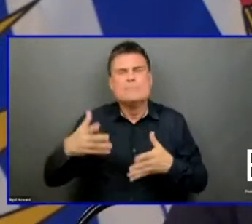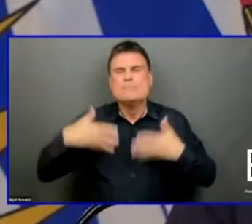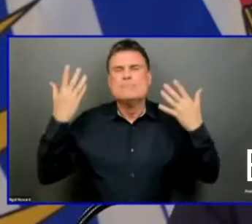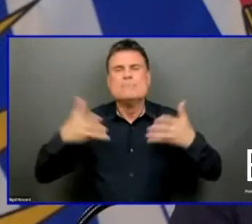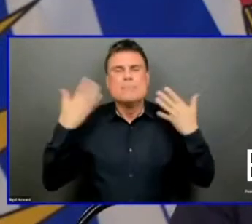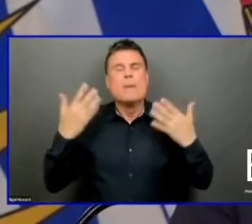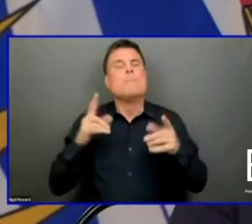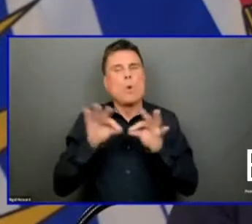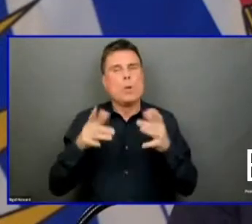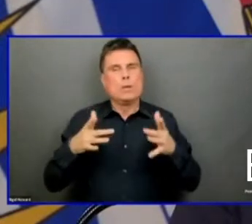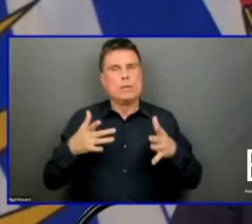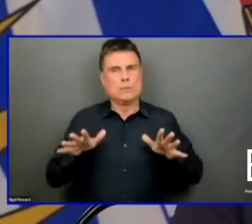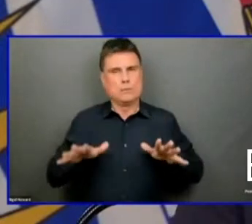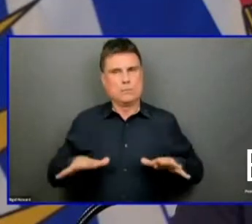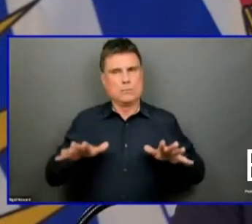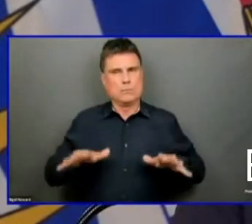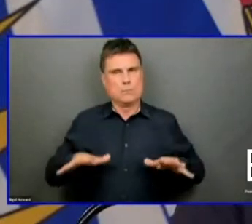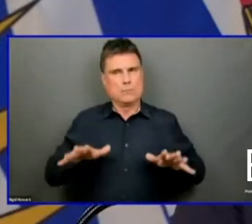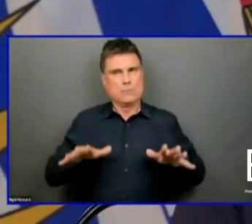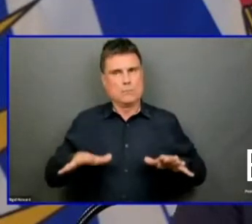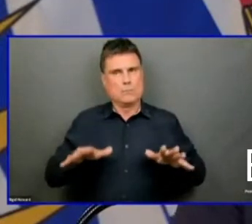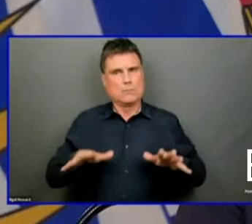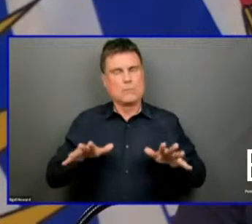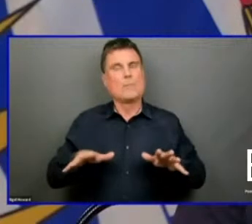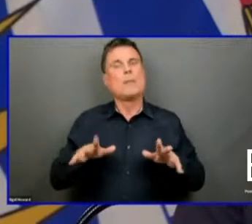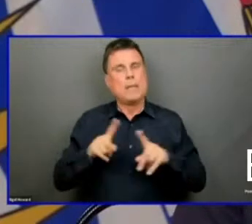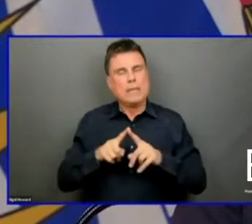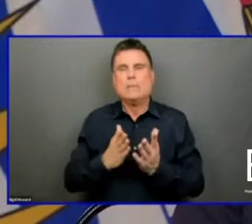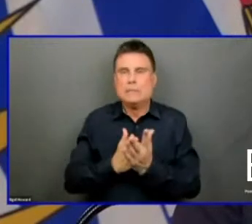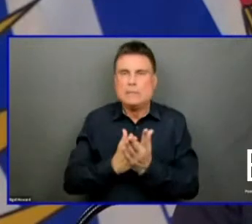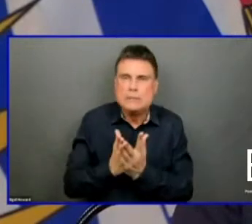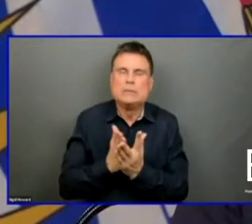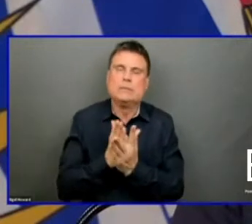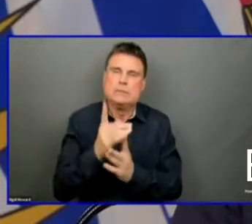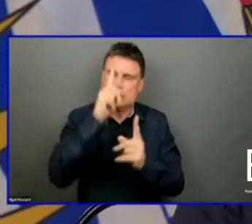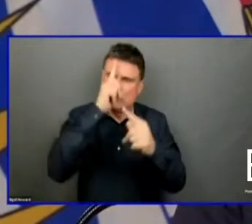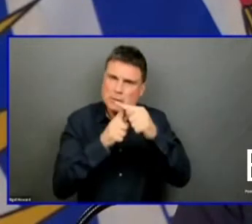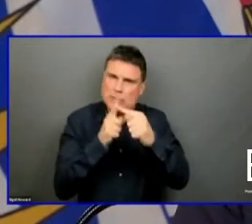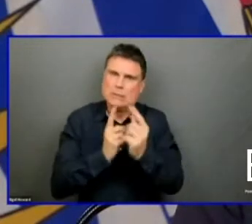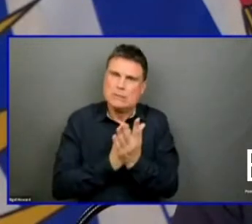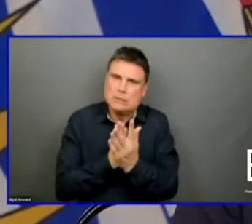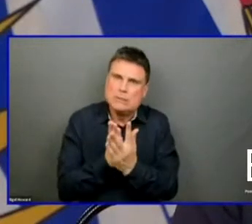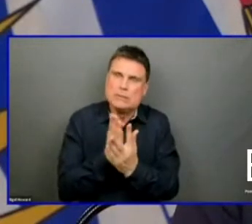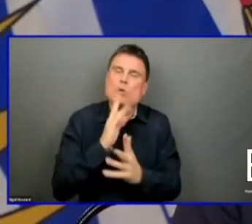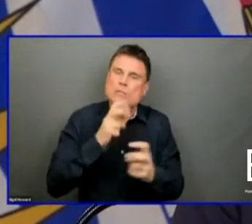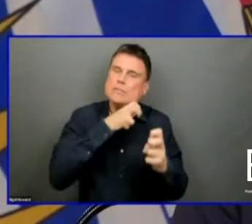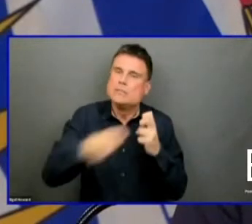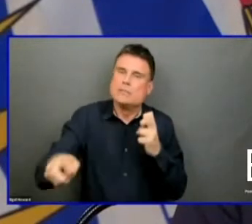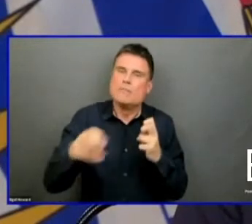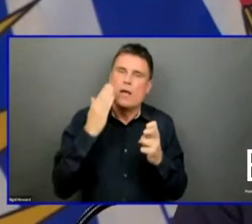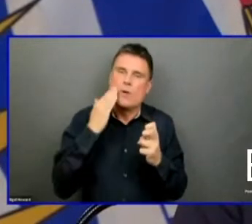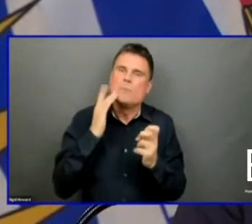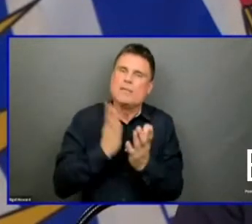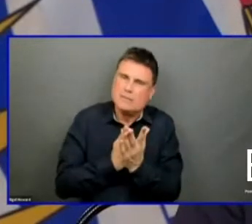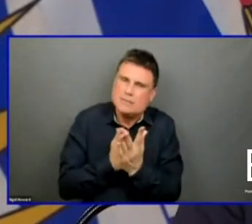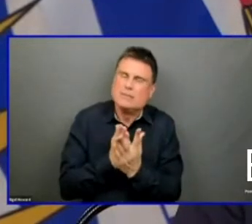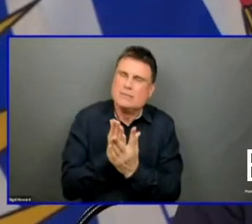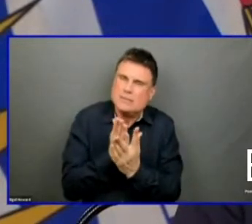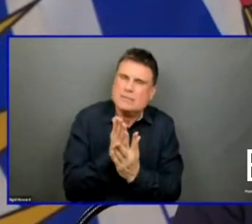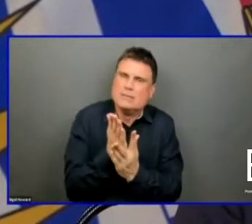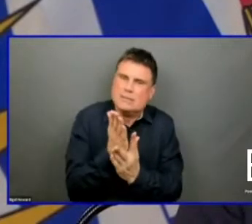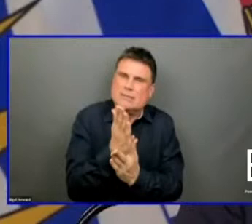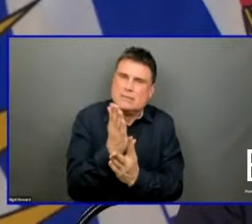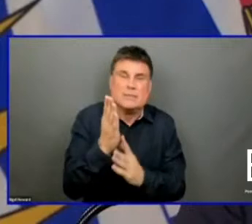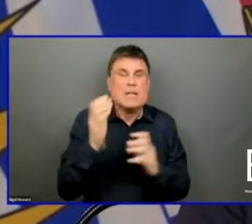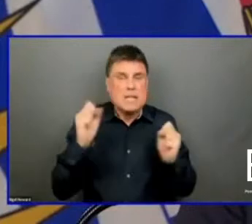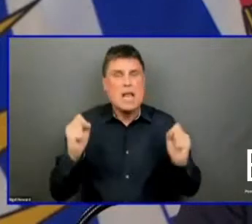never-ending 这个也 pandemic, it 是 seems. But 就算不是在这 yes, 个 it's 全球 an 流行病 opportunity 也 for 是 people to 要 have those 多走 important 室 social 外 connections 这 in a 个 way 对 that